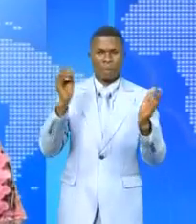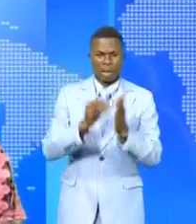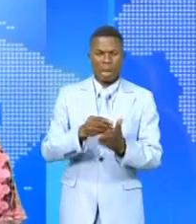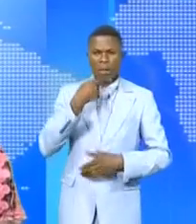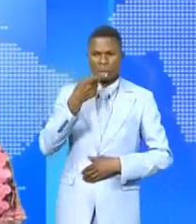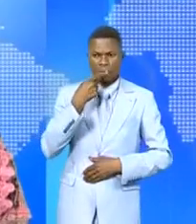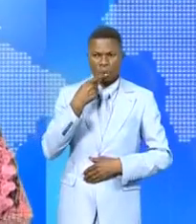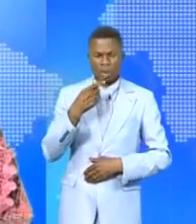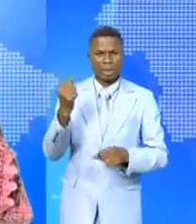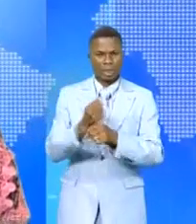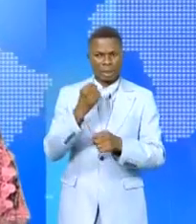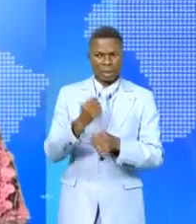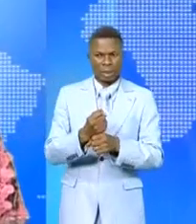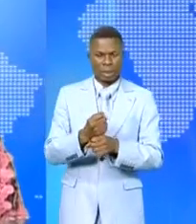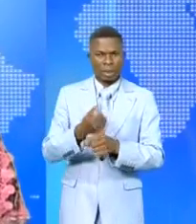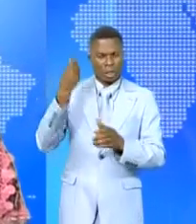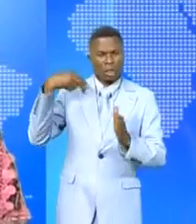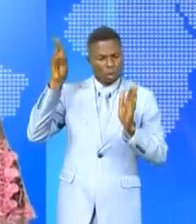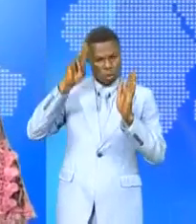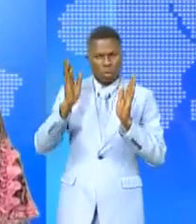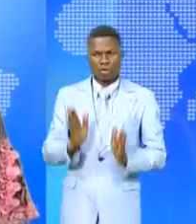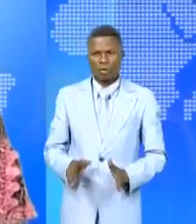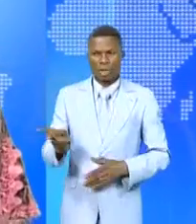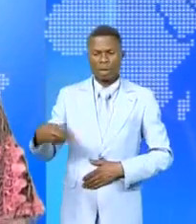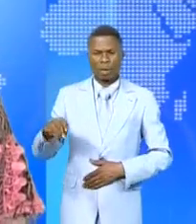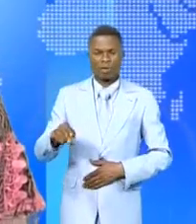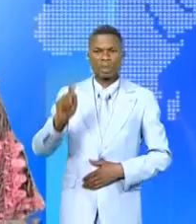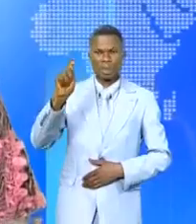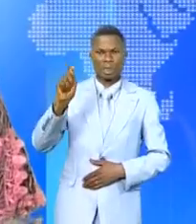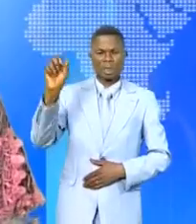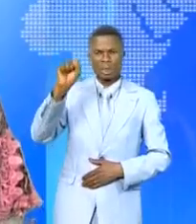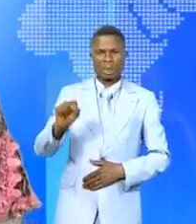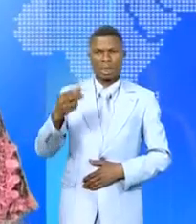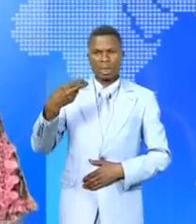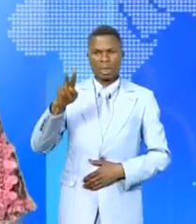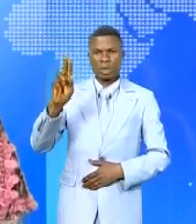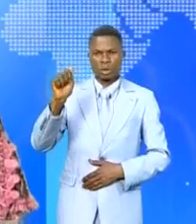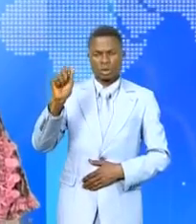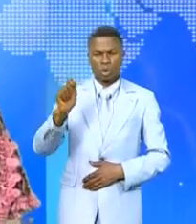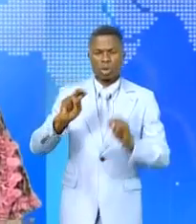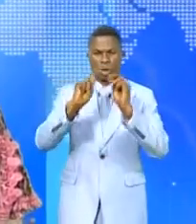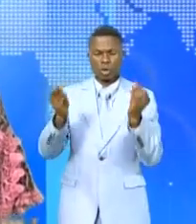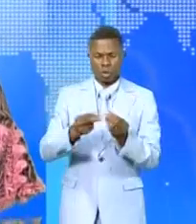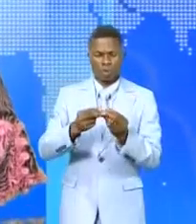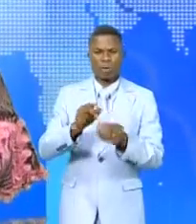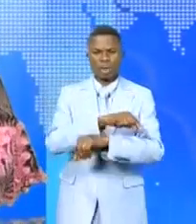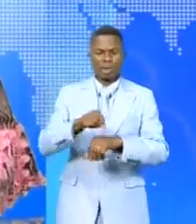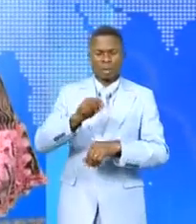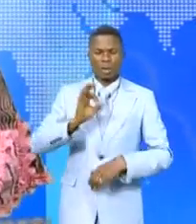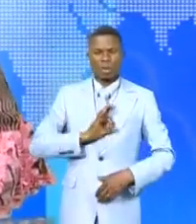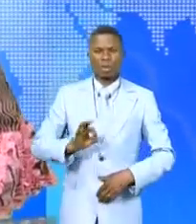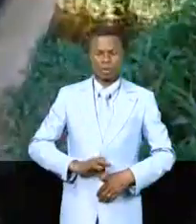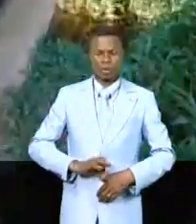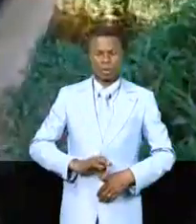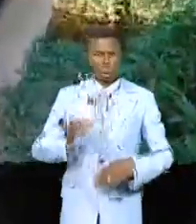Dans cette séance de travail du gouverneur de la province de la Chuapa avec une délégation de la présidence de la République, on fait le point avec Chimène